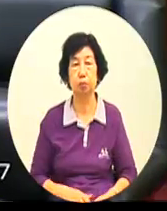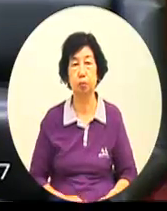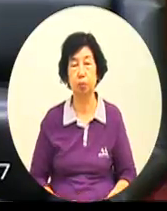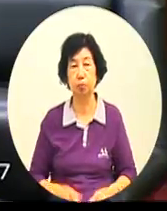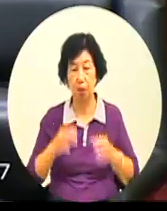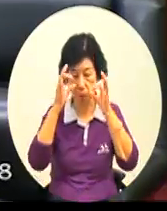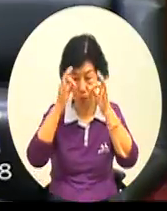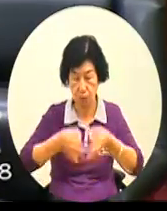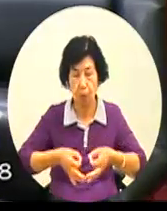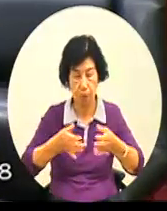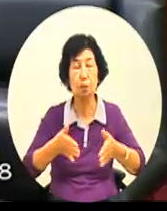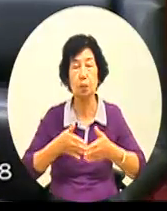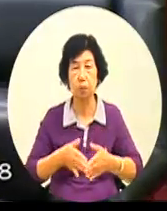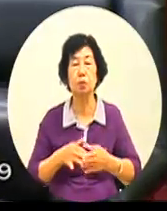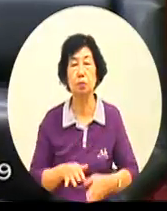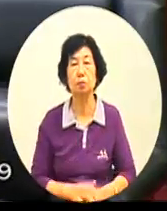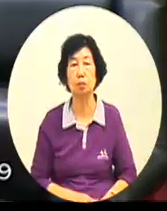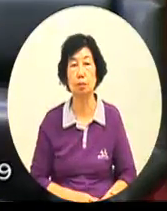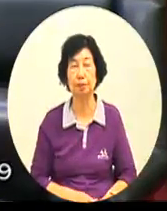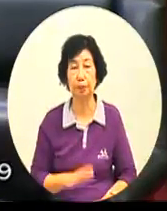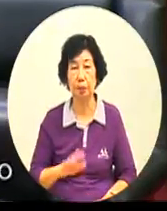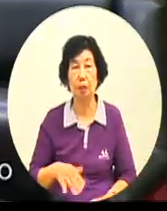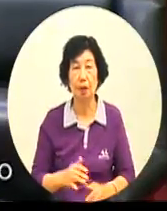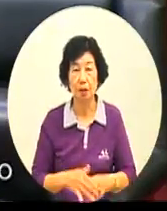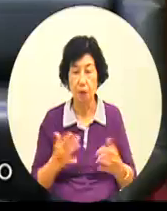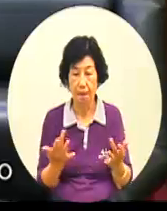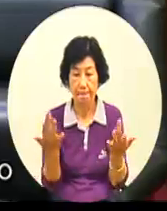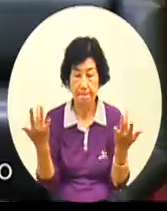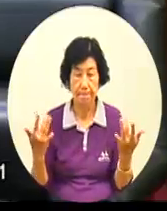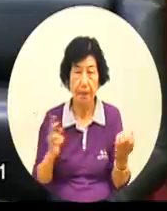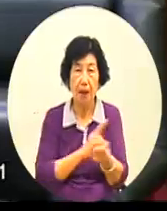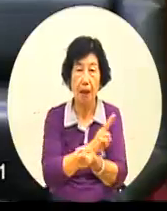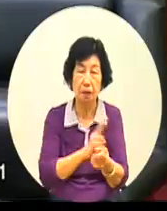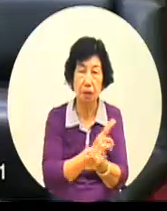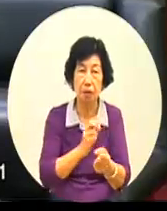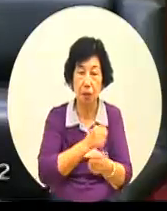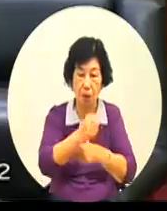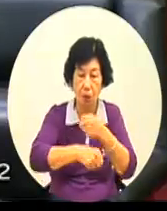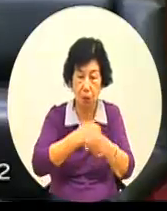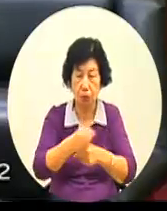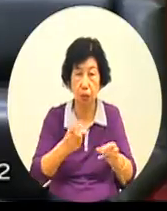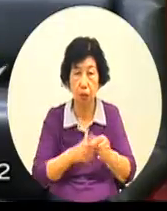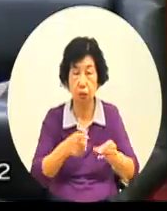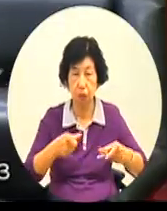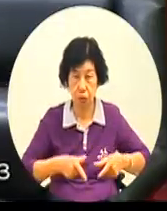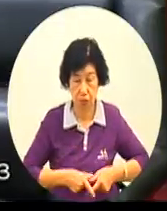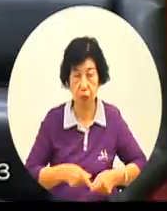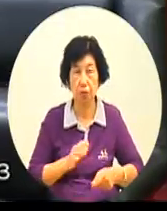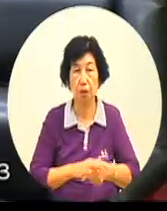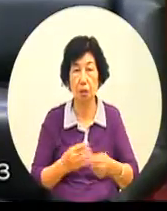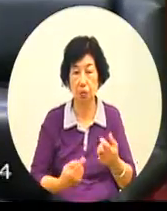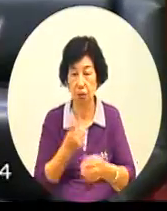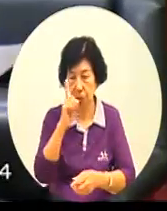所以呢，我在想这个茂林多功能活动中心，我非常的不满意。还有剩一款，明明可以做，你们不做，